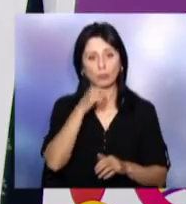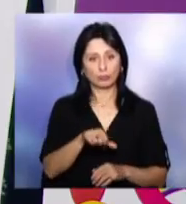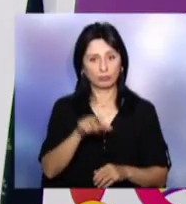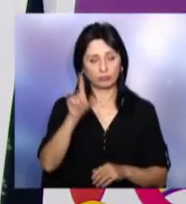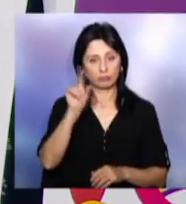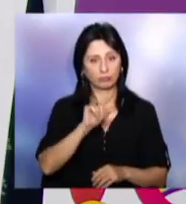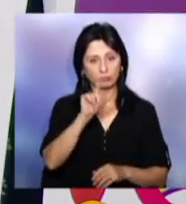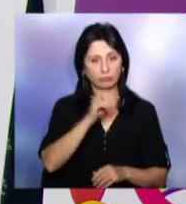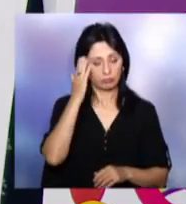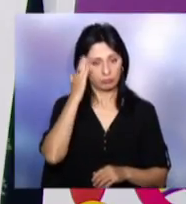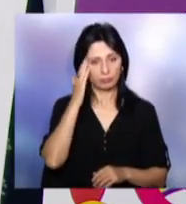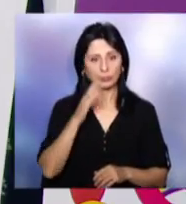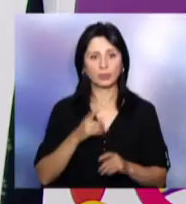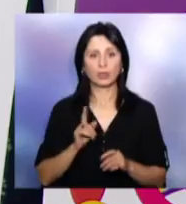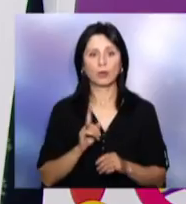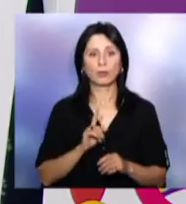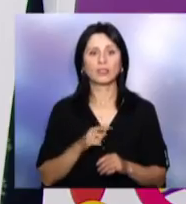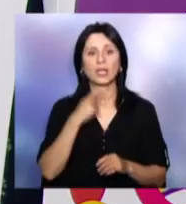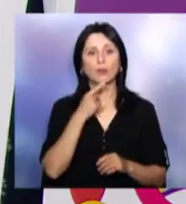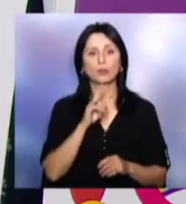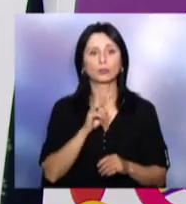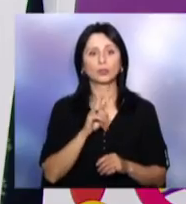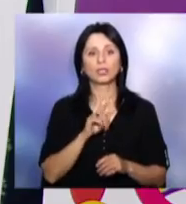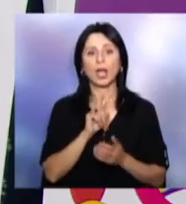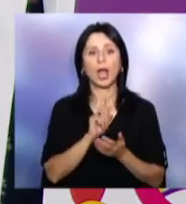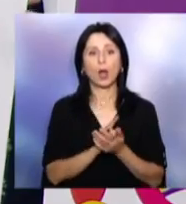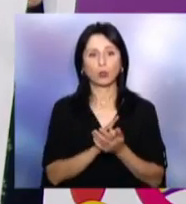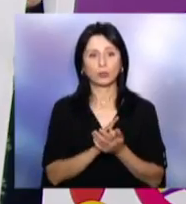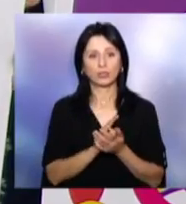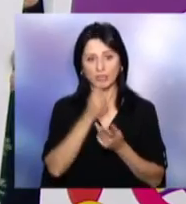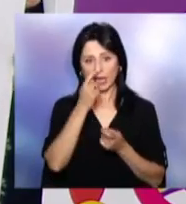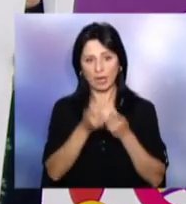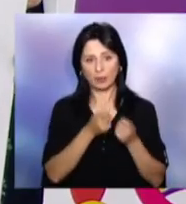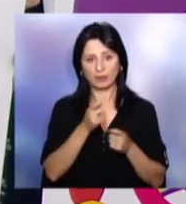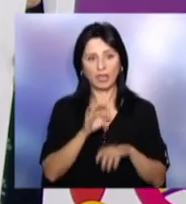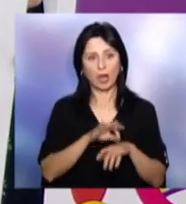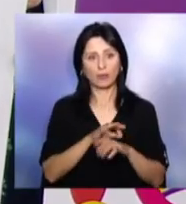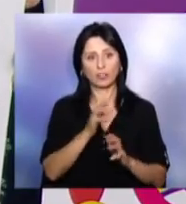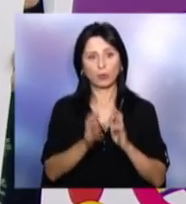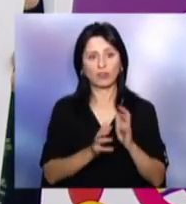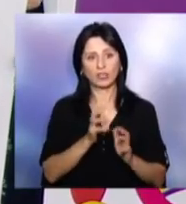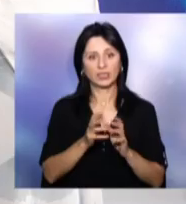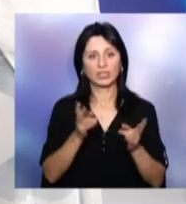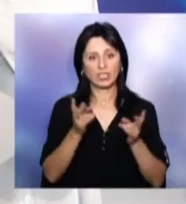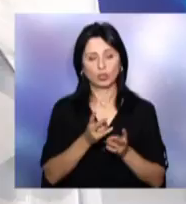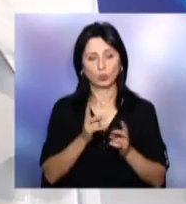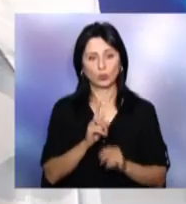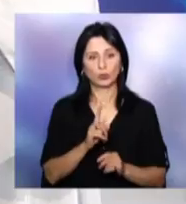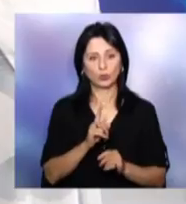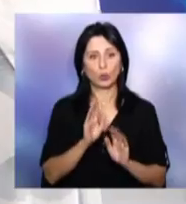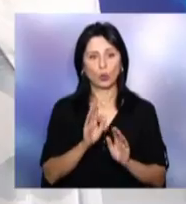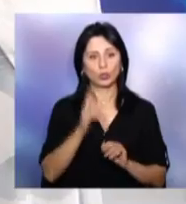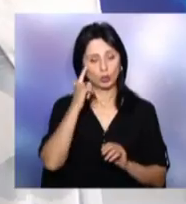კლასი ცოდნისა, რომელიც გულისხმობს აუცილებელ ელემენტებს ავადმყოფის მოვლისათვის საჭიროს